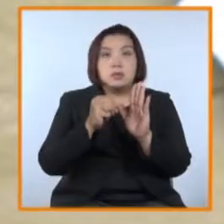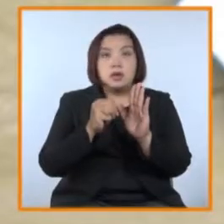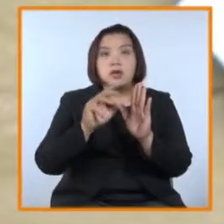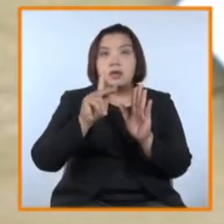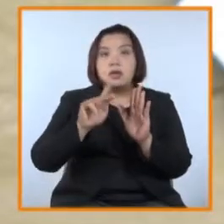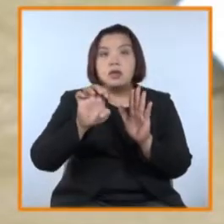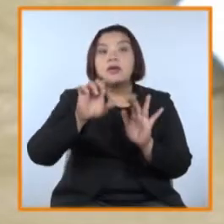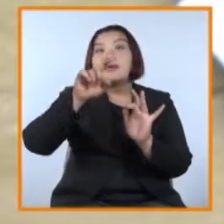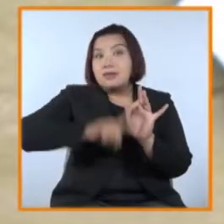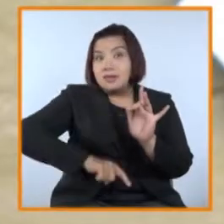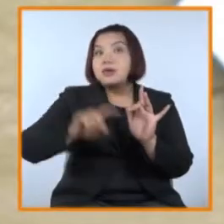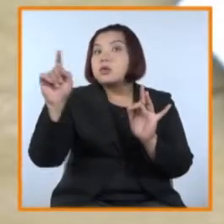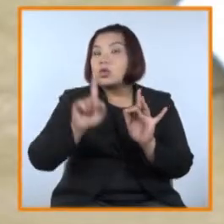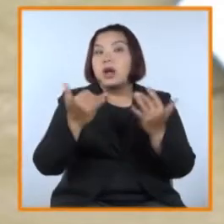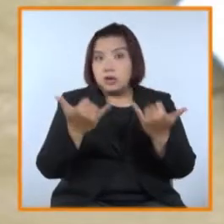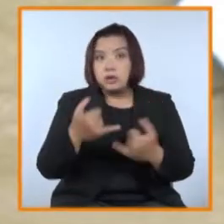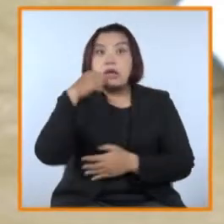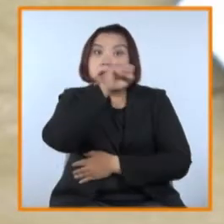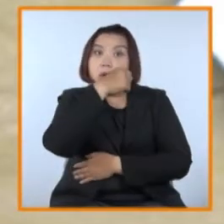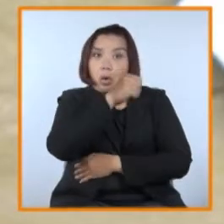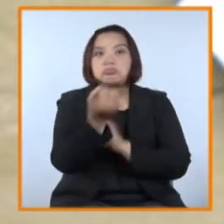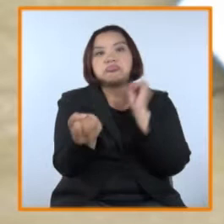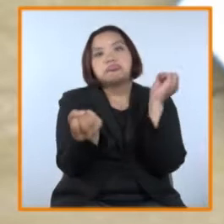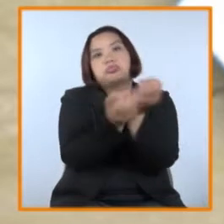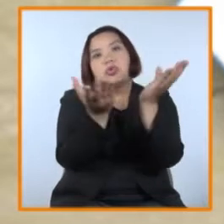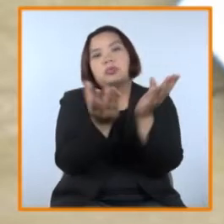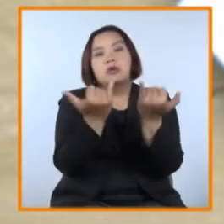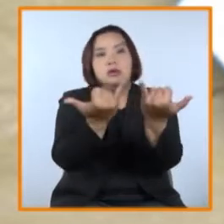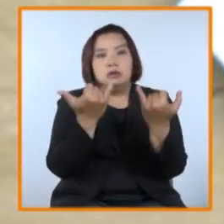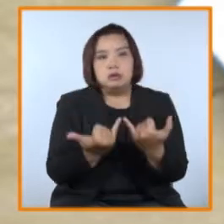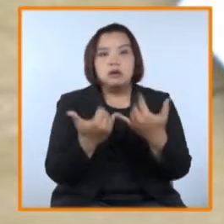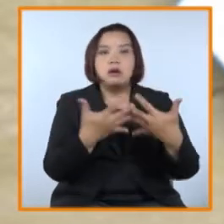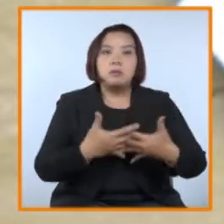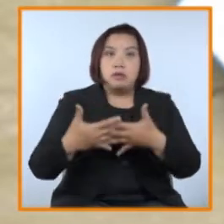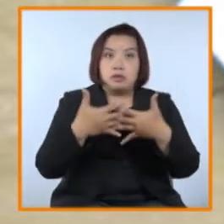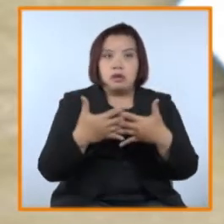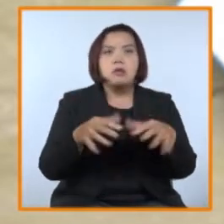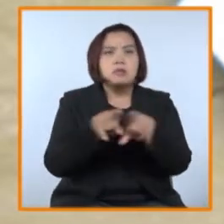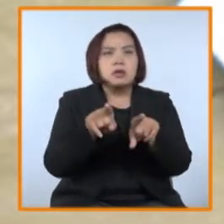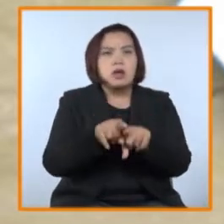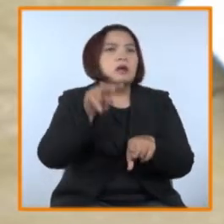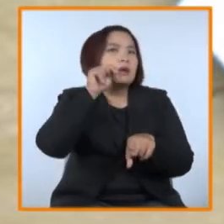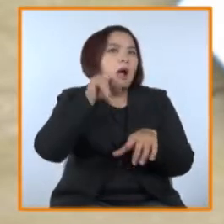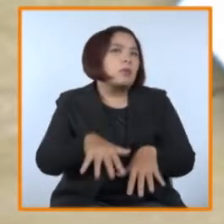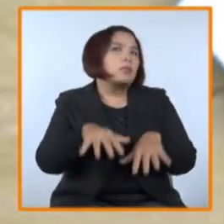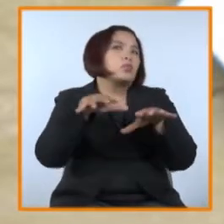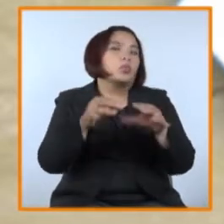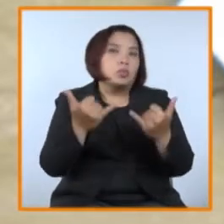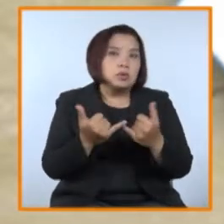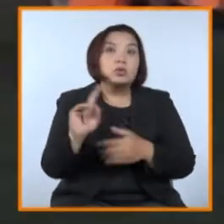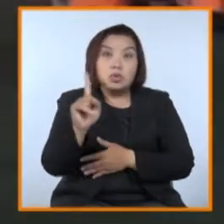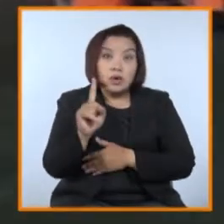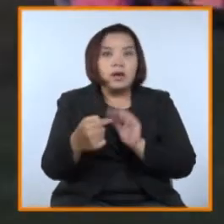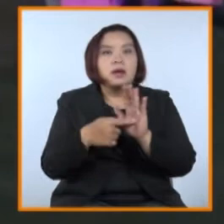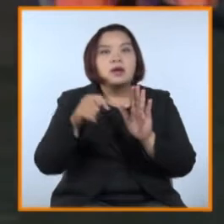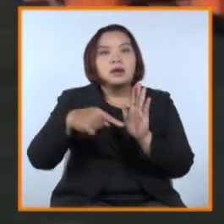ถล่มไต้หวันในวันนี้แล้วนะคะส่วนที่สหรัฐอเมริกาเองค่ะสถานการณ์น้ำท่วมก็ยังคงวิกฤตนะคะล่าสุดจ่อเข้าสู่รัฐเท็กซัส